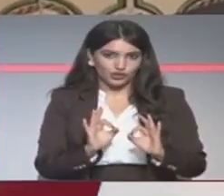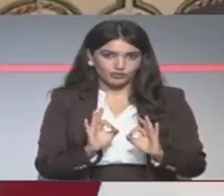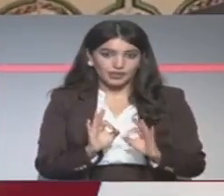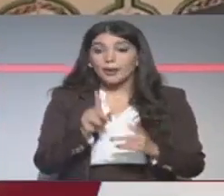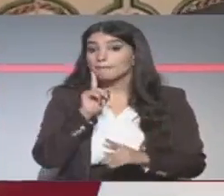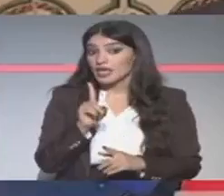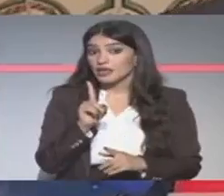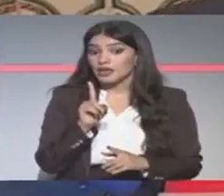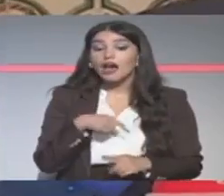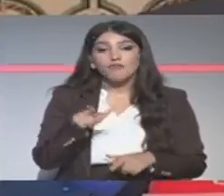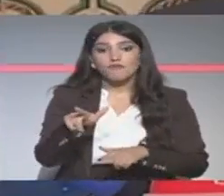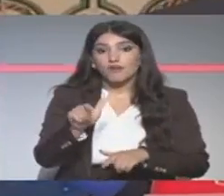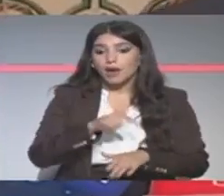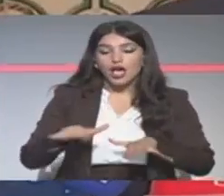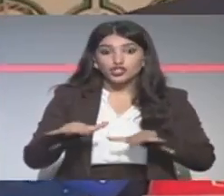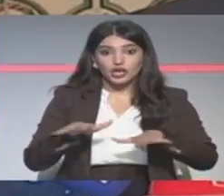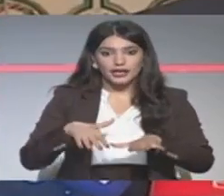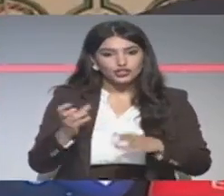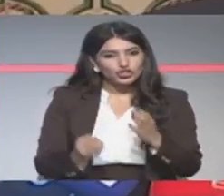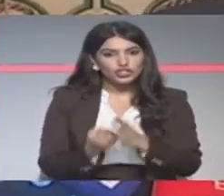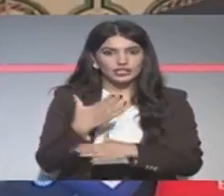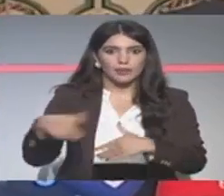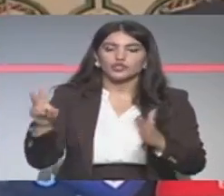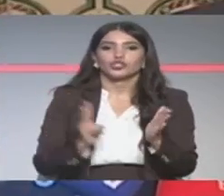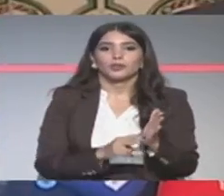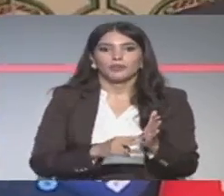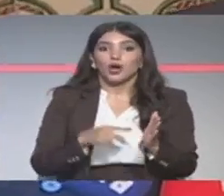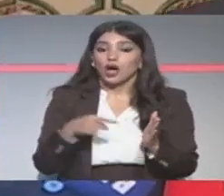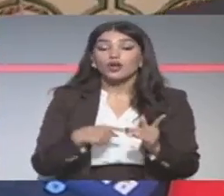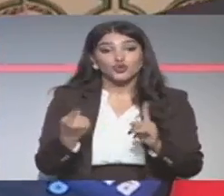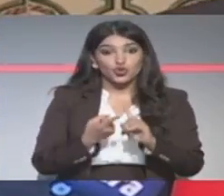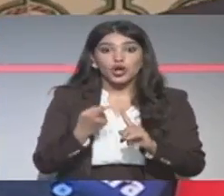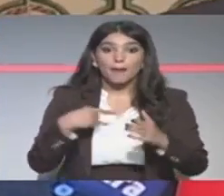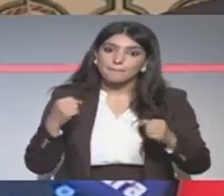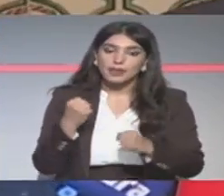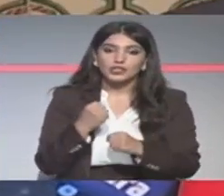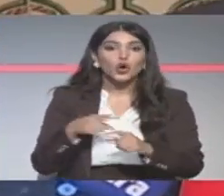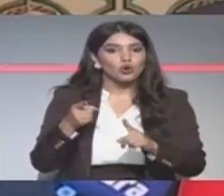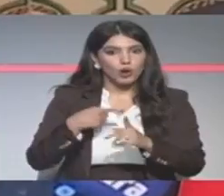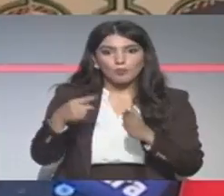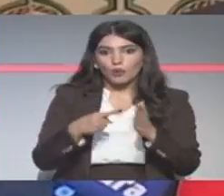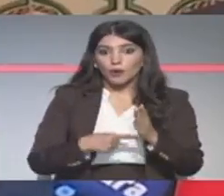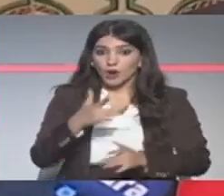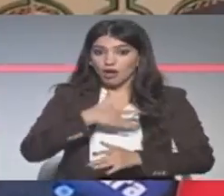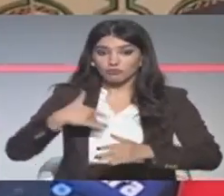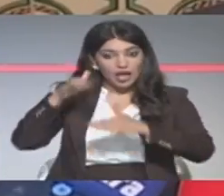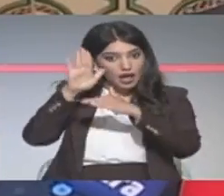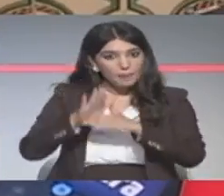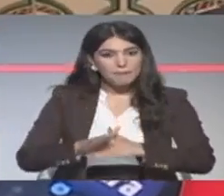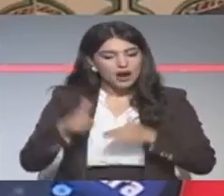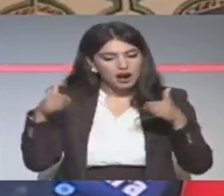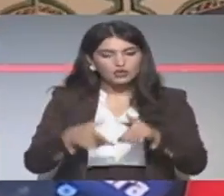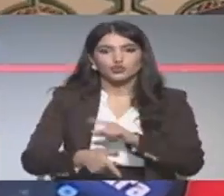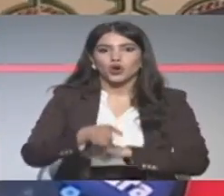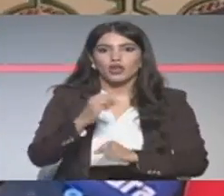احنا فما مجموعة من الإجراءات تم اتخاذها اللي يلزمنا نركزوا أكثر على لي ميزور دو بروتيكسيون ونركزوا أكثر على